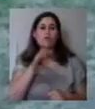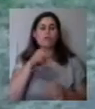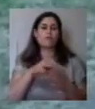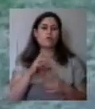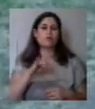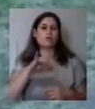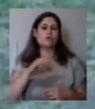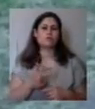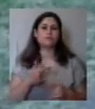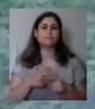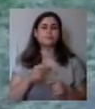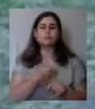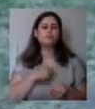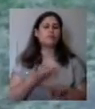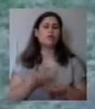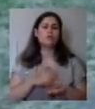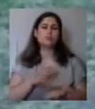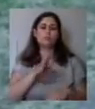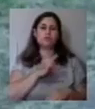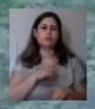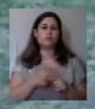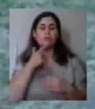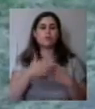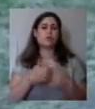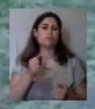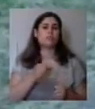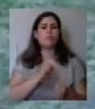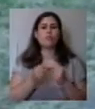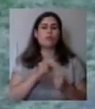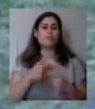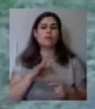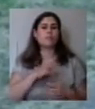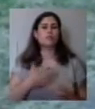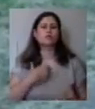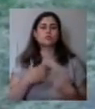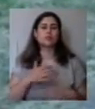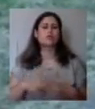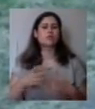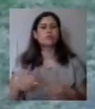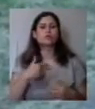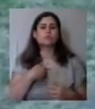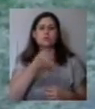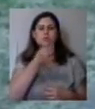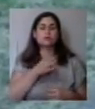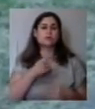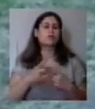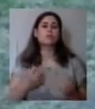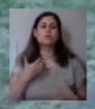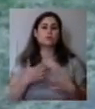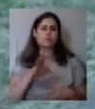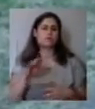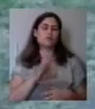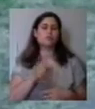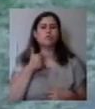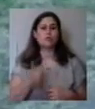ринг. Найважче перед боєм було хвилювання. Тренер підійшов до мене і сказав: «Не хвилюйся, все буде